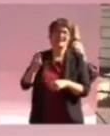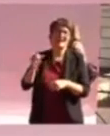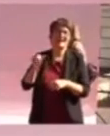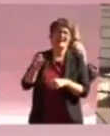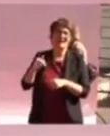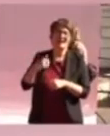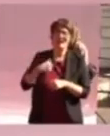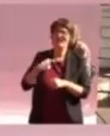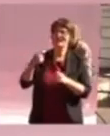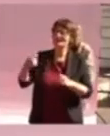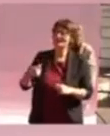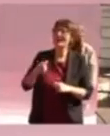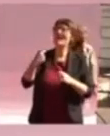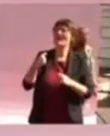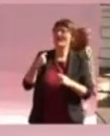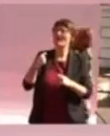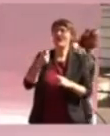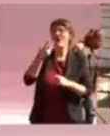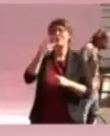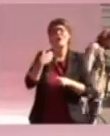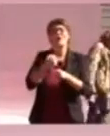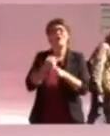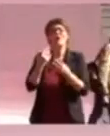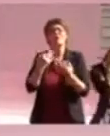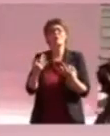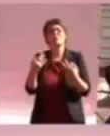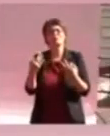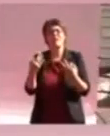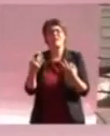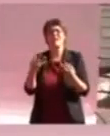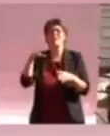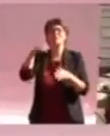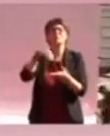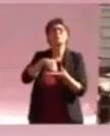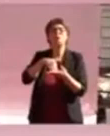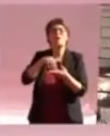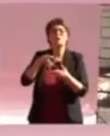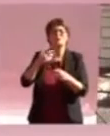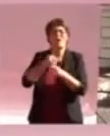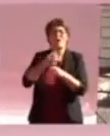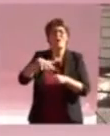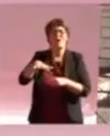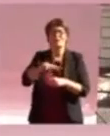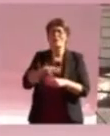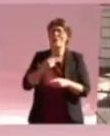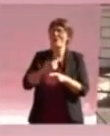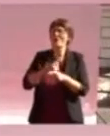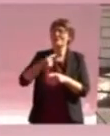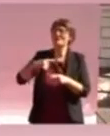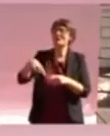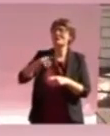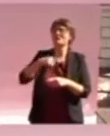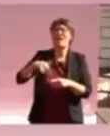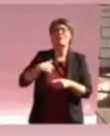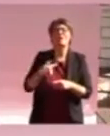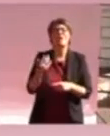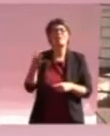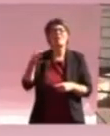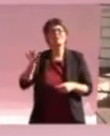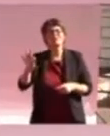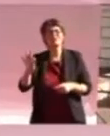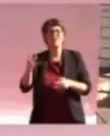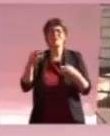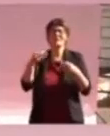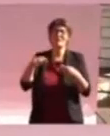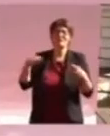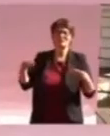sul proprio posto di lavoro di poter quindi essere efficienti e professionali valorizzando così la cura nei luoghi della vita e